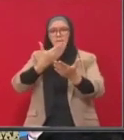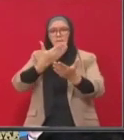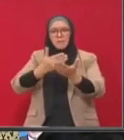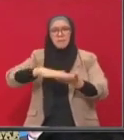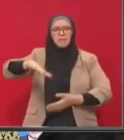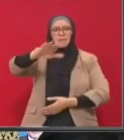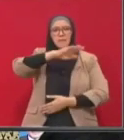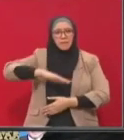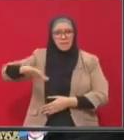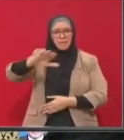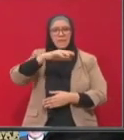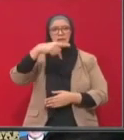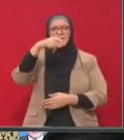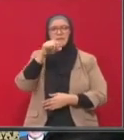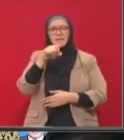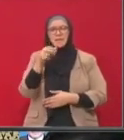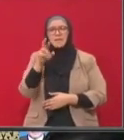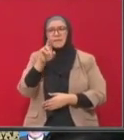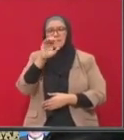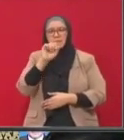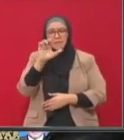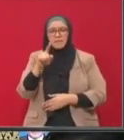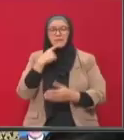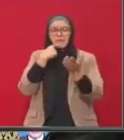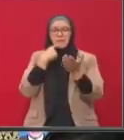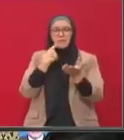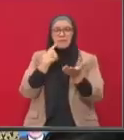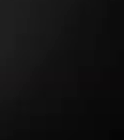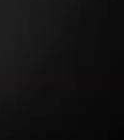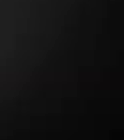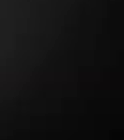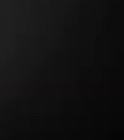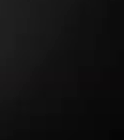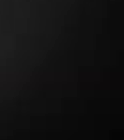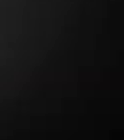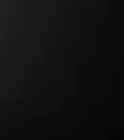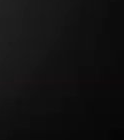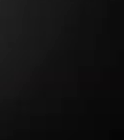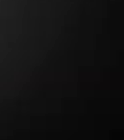kosan mesin salah itu sedih Jadi terima kasih pakai salah kita bisa melakukan Percayalah